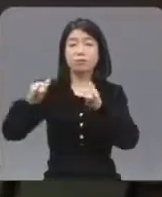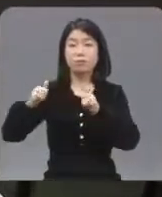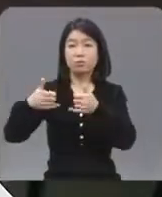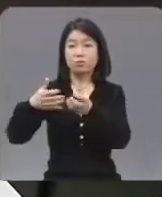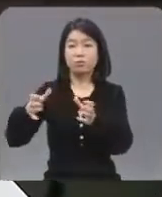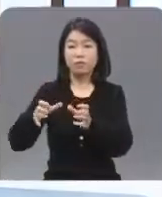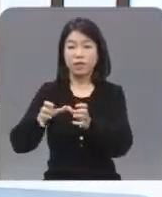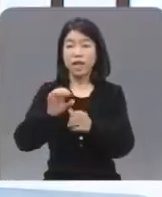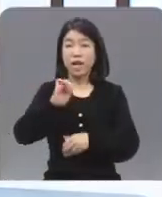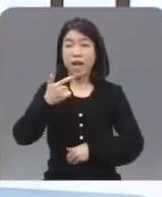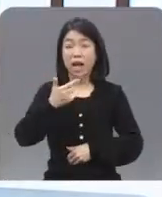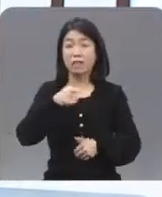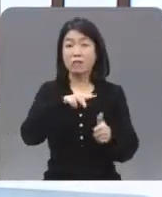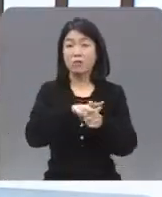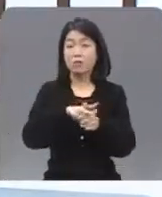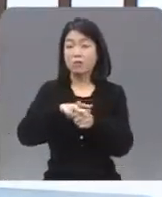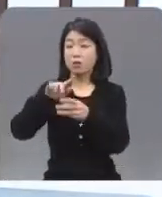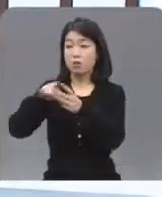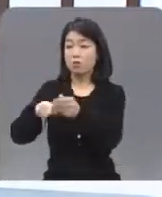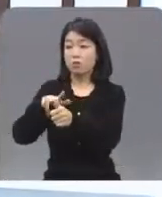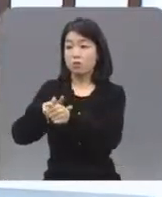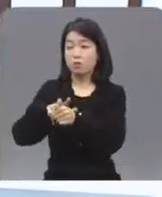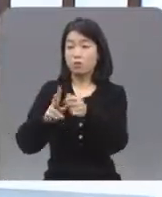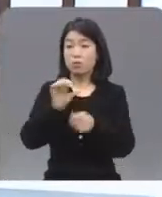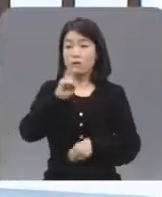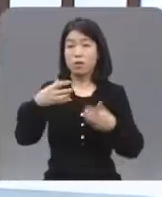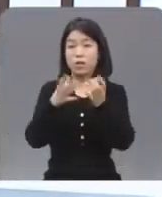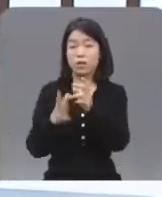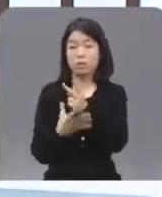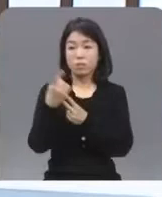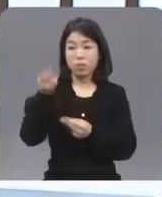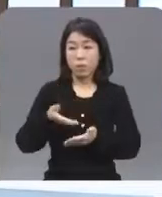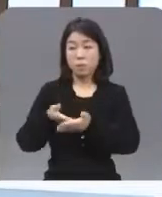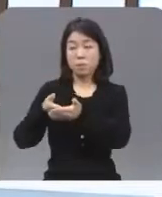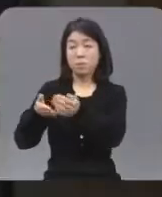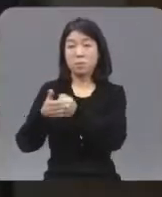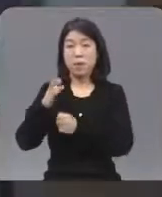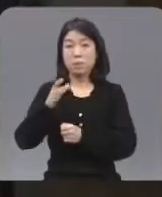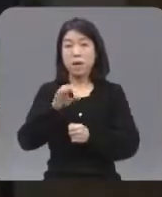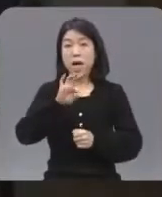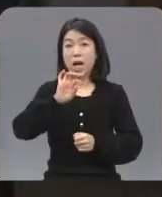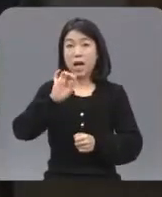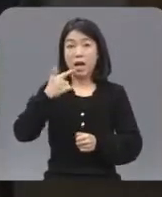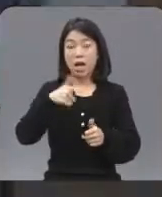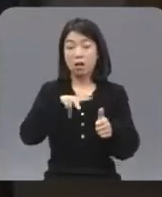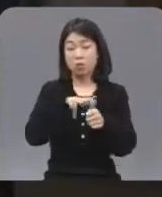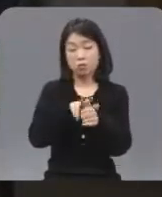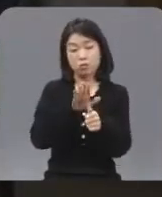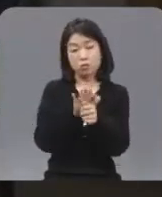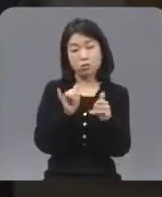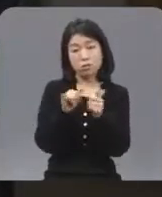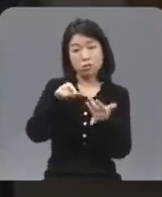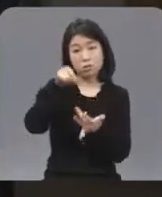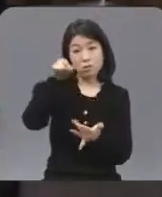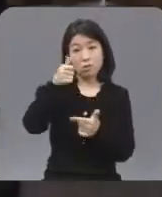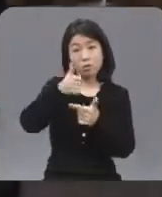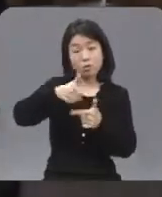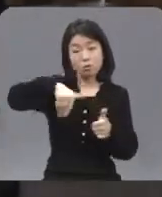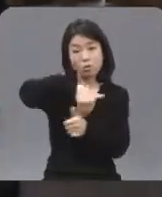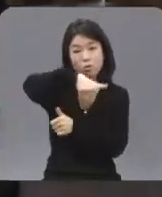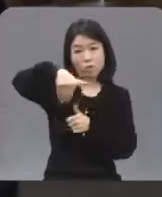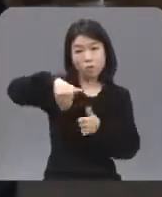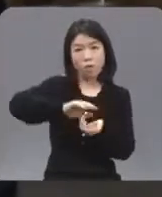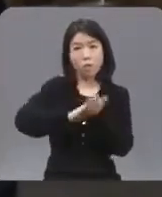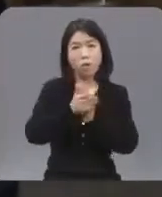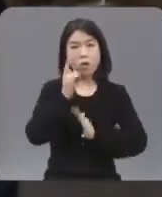안철수 후보가 윤석열 후보 측에 야권 단일화를 제안하면서 안 후보 지지층의 선택도 호남 표심의